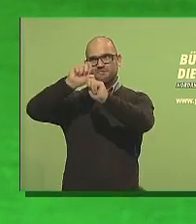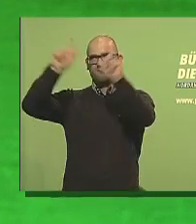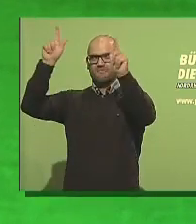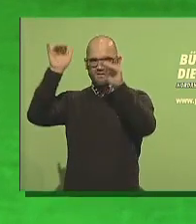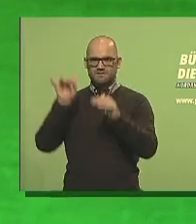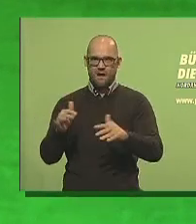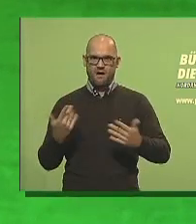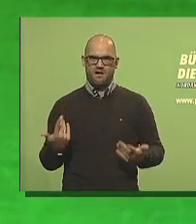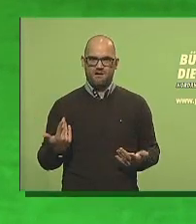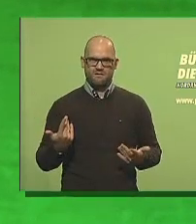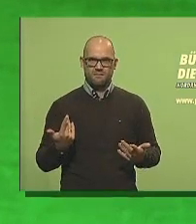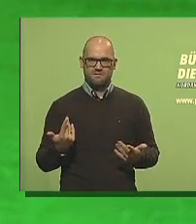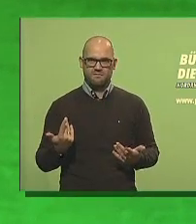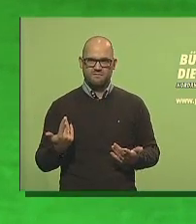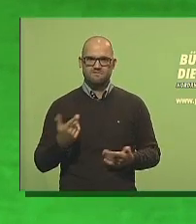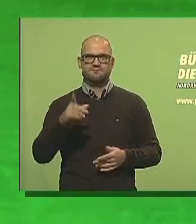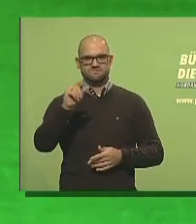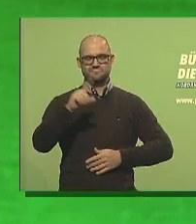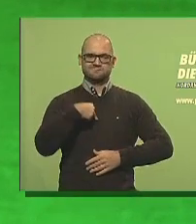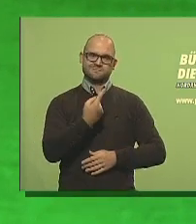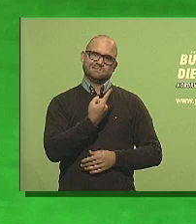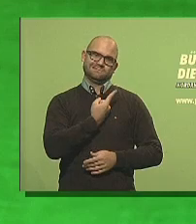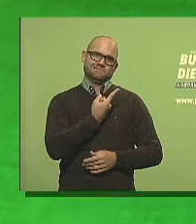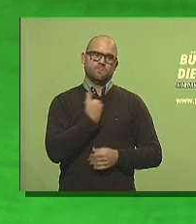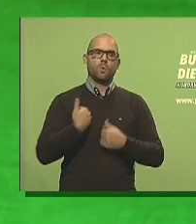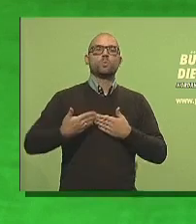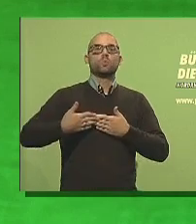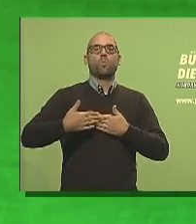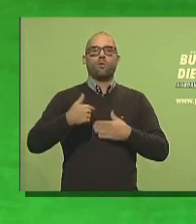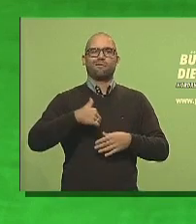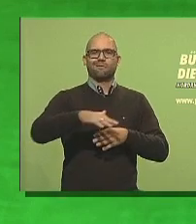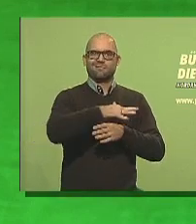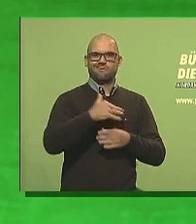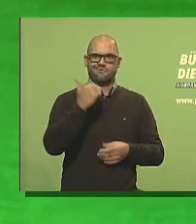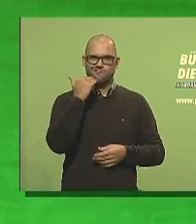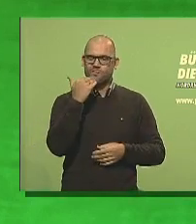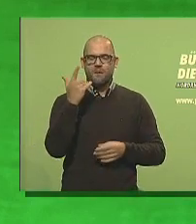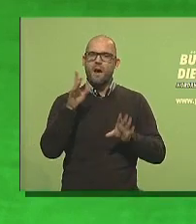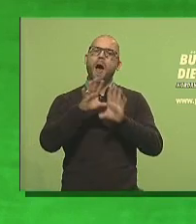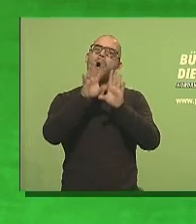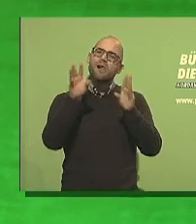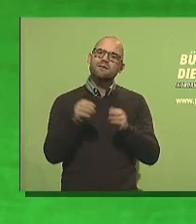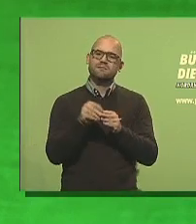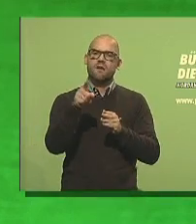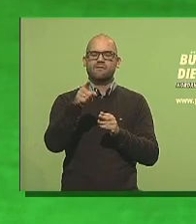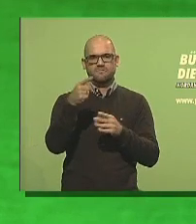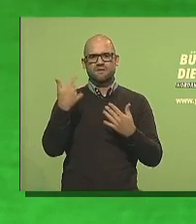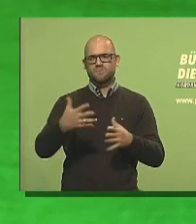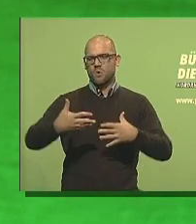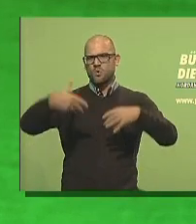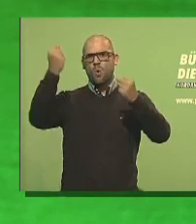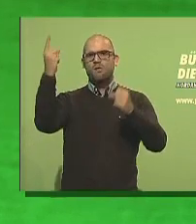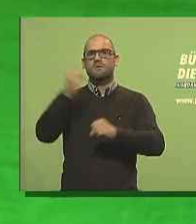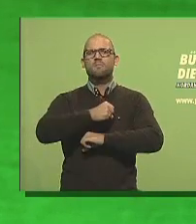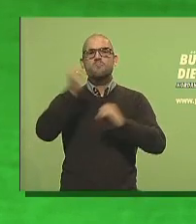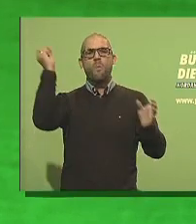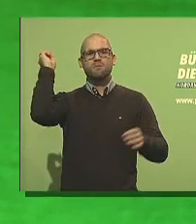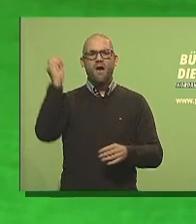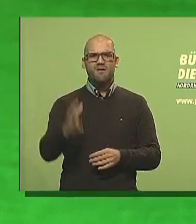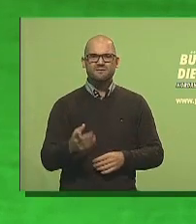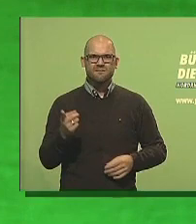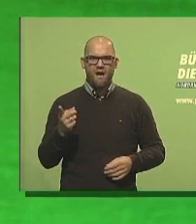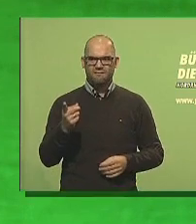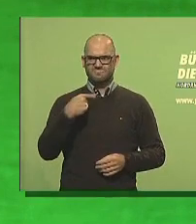eine offene Gesellschaft. Als Thüringerin, aber auch mit Blick auf die Ermittlungen nach dem Attentat in Köln, sage ich, wenn